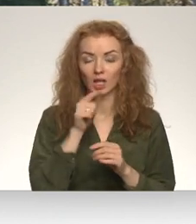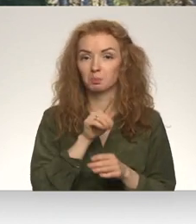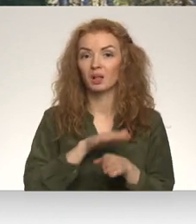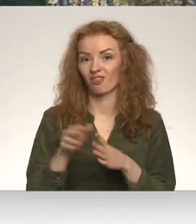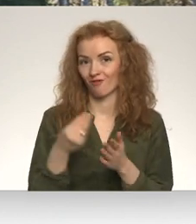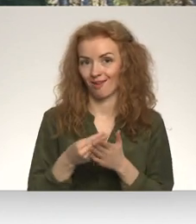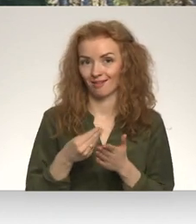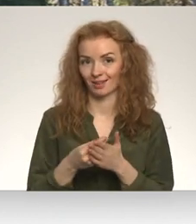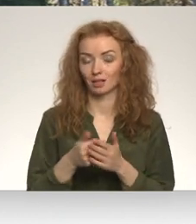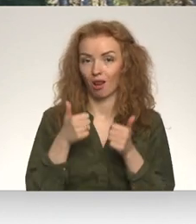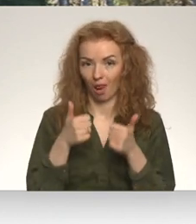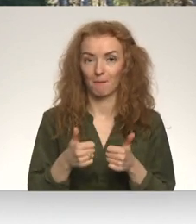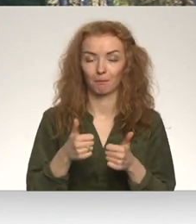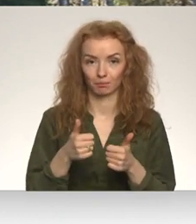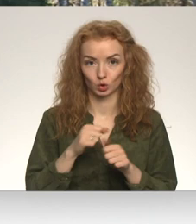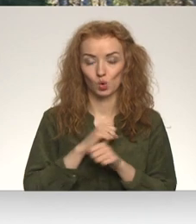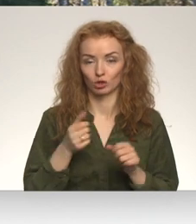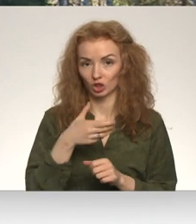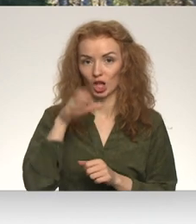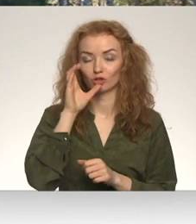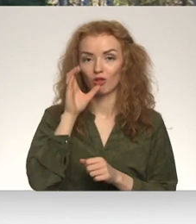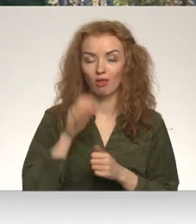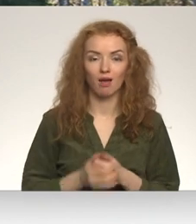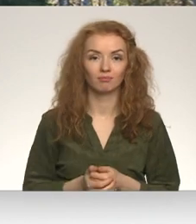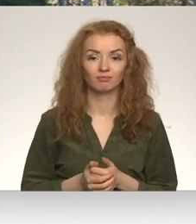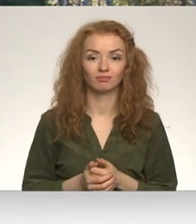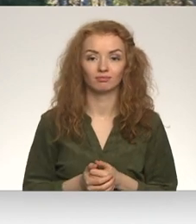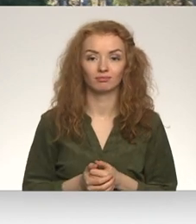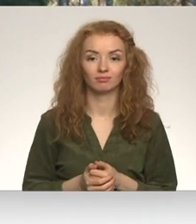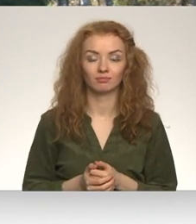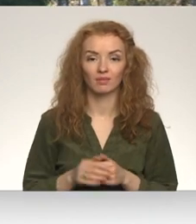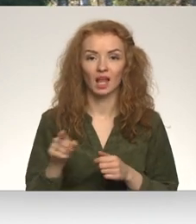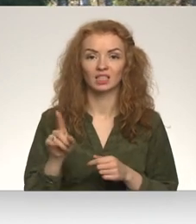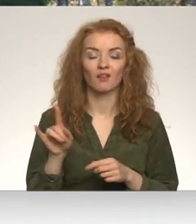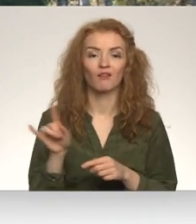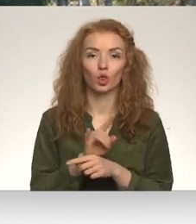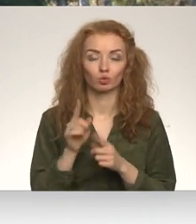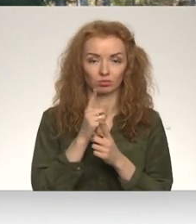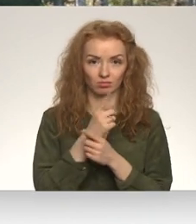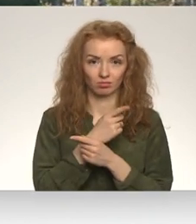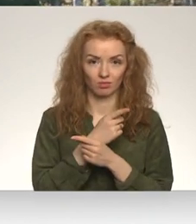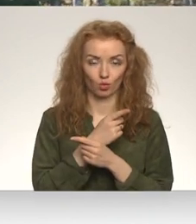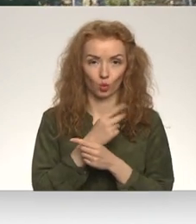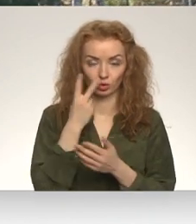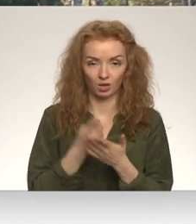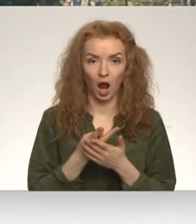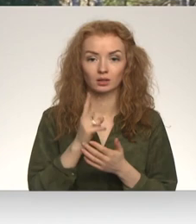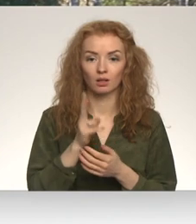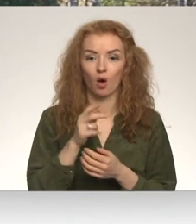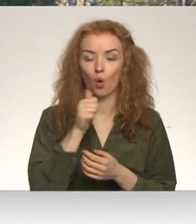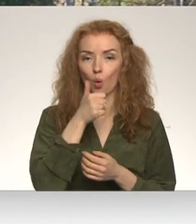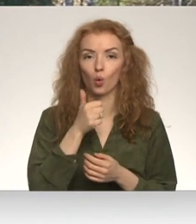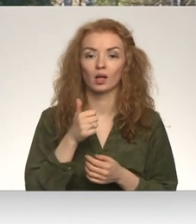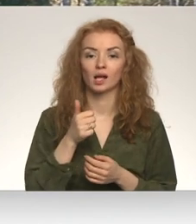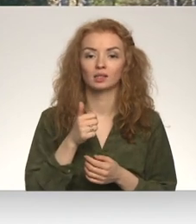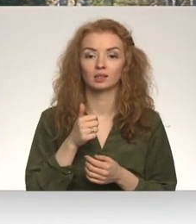pilnvērtīgs. Labs dzeršanai, jo patiesībā arī nu, tāds ir maldīgs uzskats, ka ūdens ir